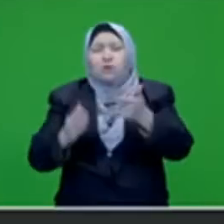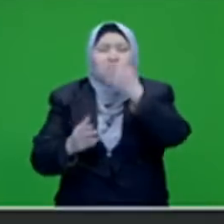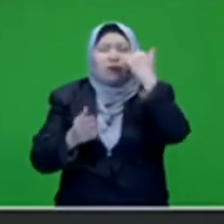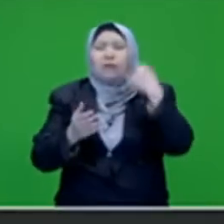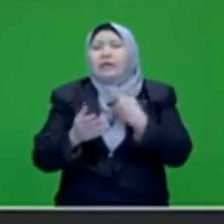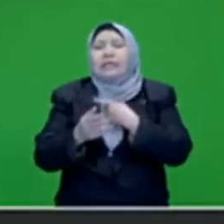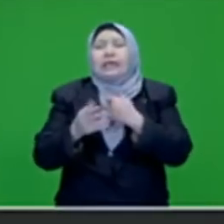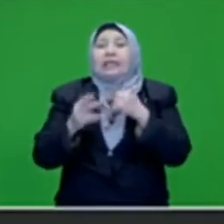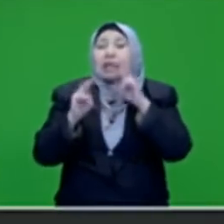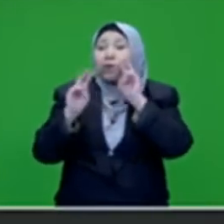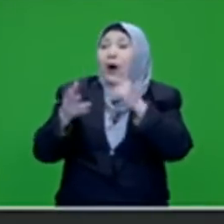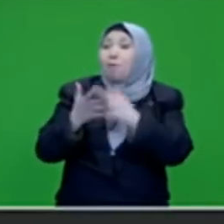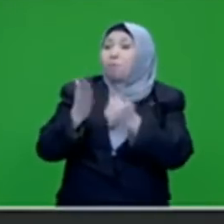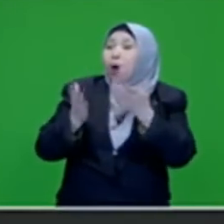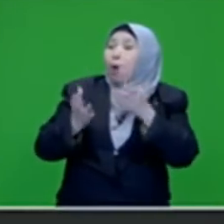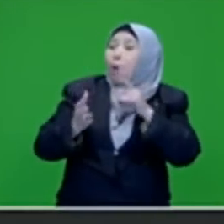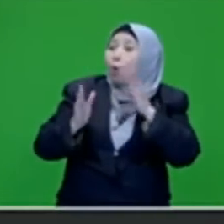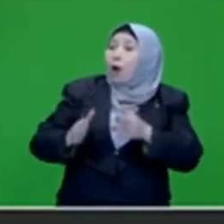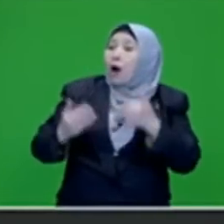lihat apa orang lain ada.